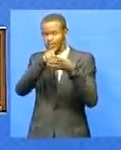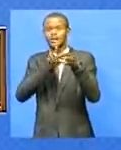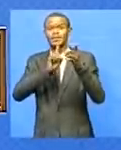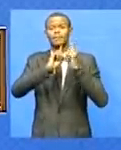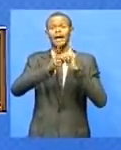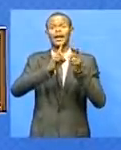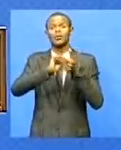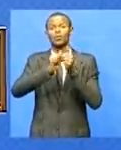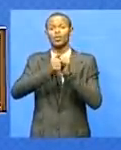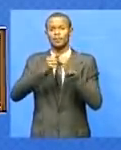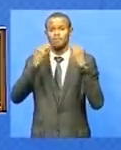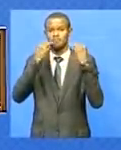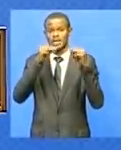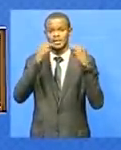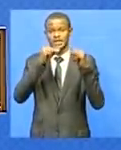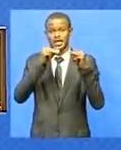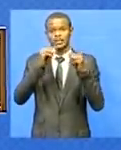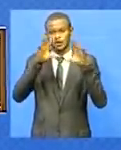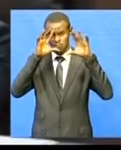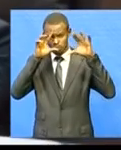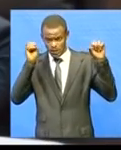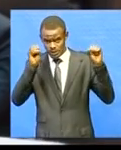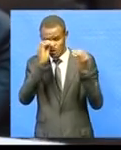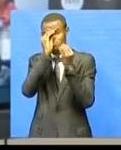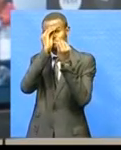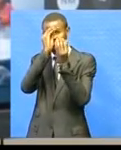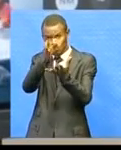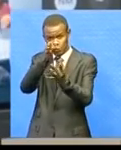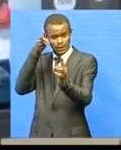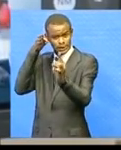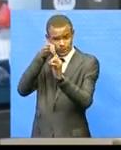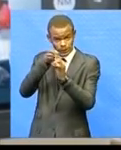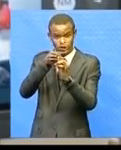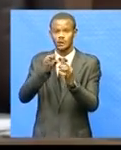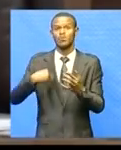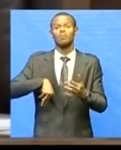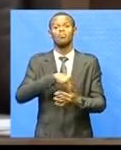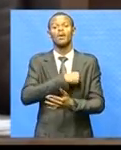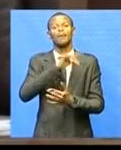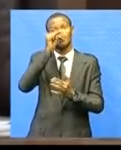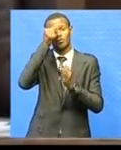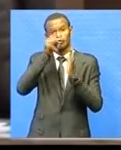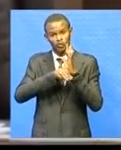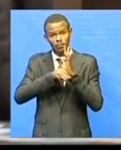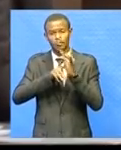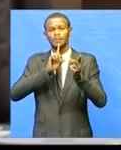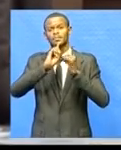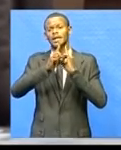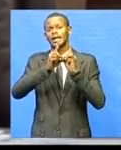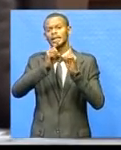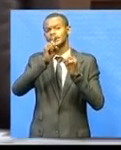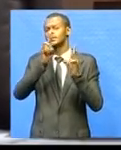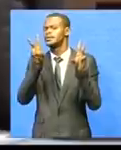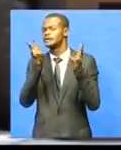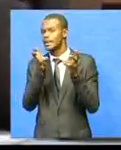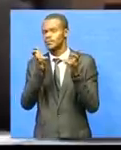destiné aux membres du gouvernement. Ce message concernait essentiellement les rapatriements de reliques de l'ancien Premier